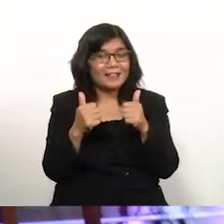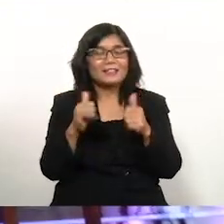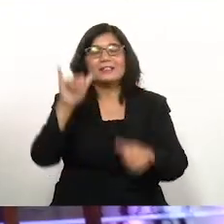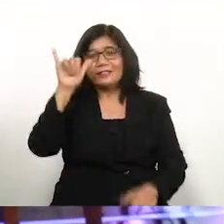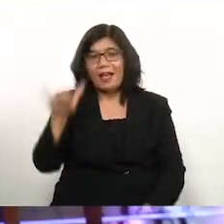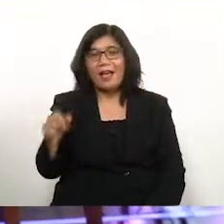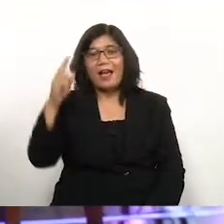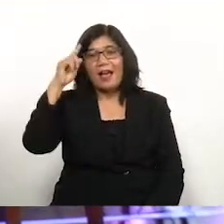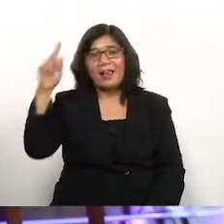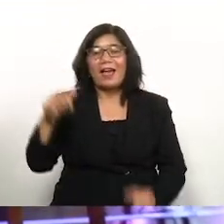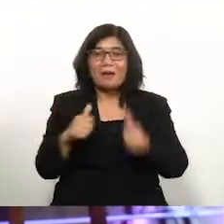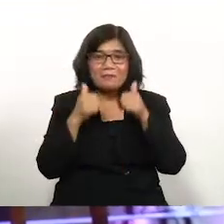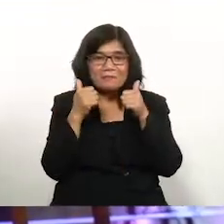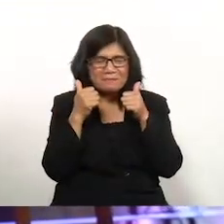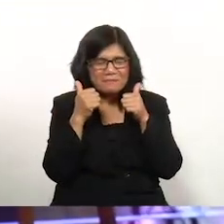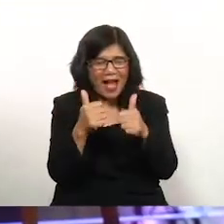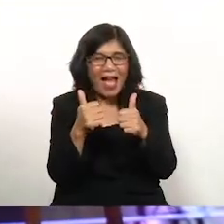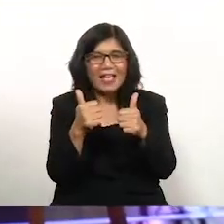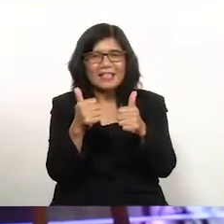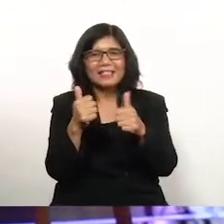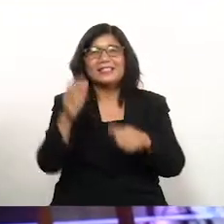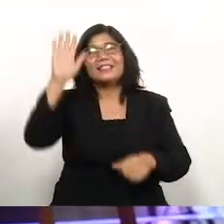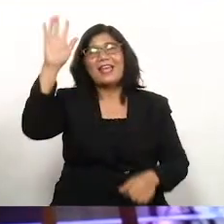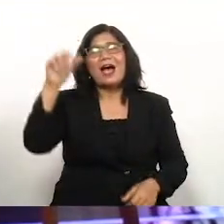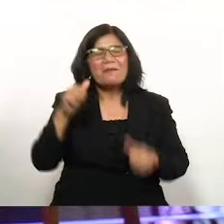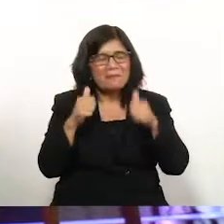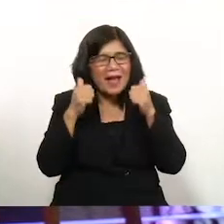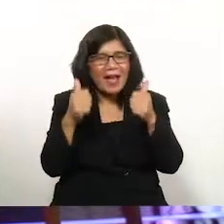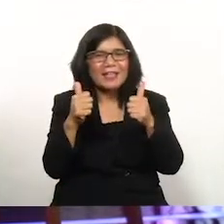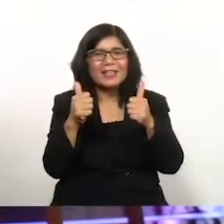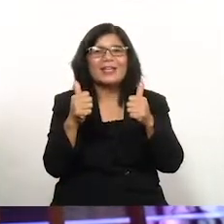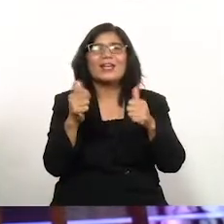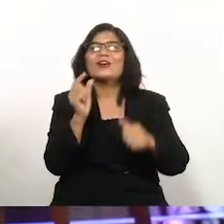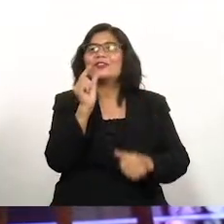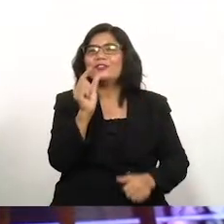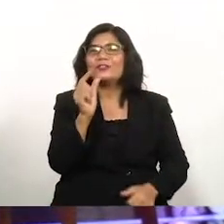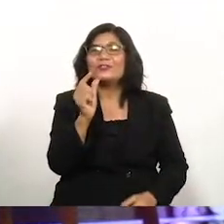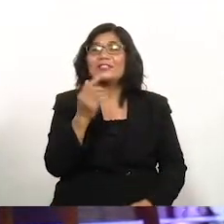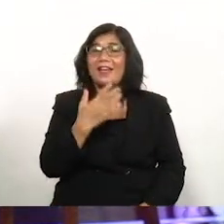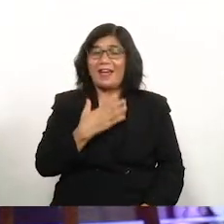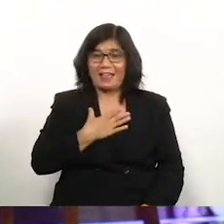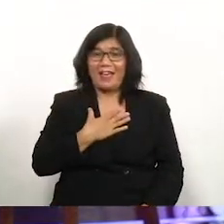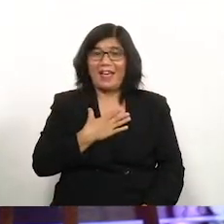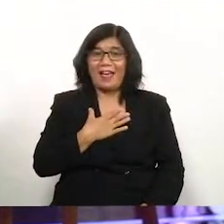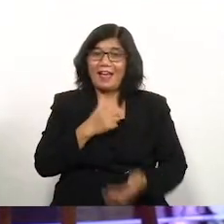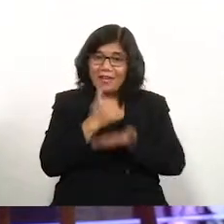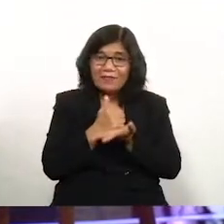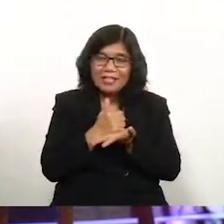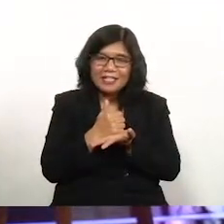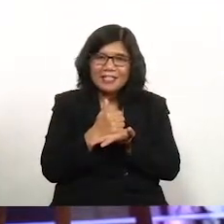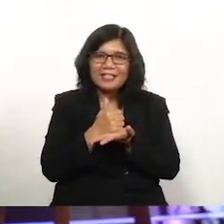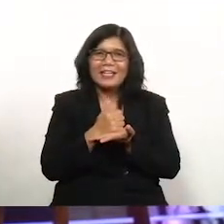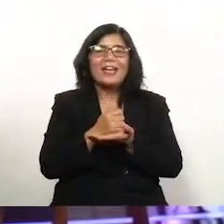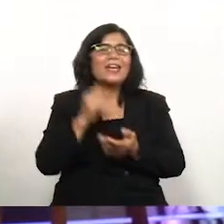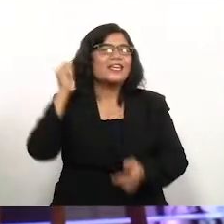Ia all about dia baik buat saya Amel